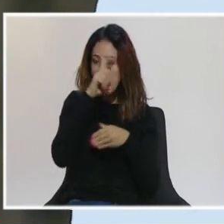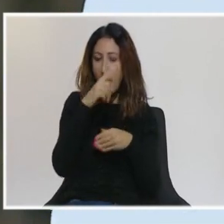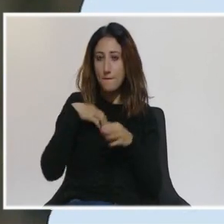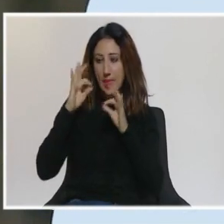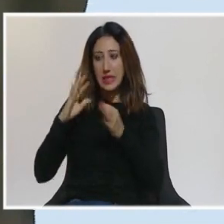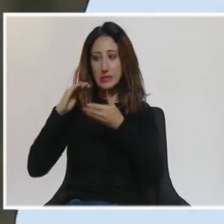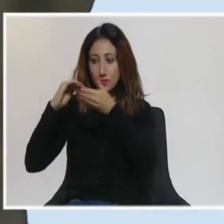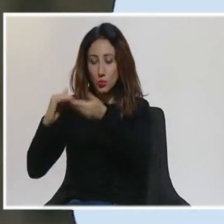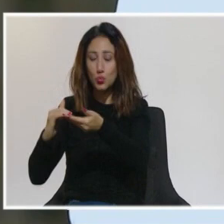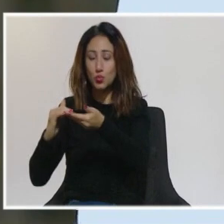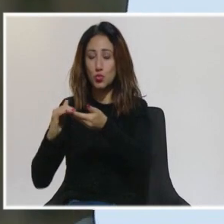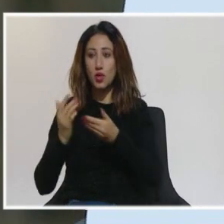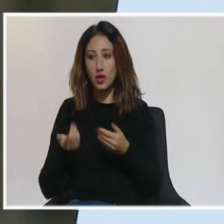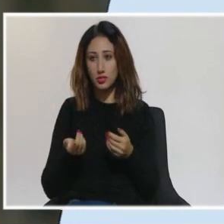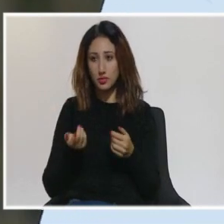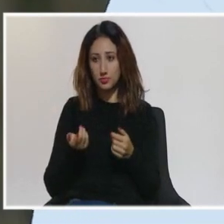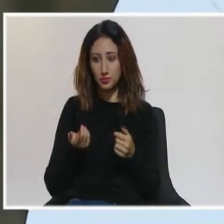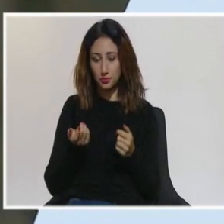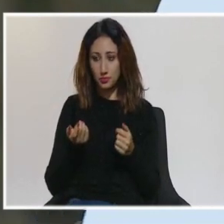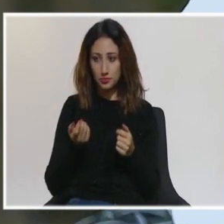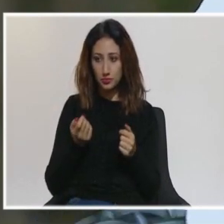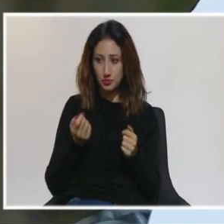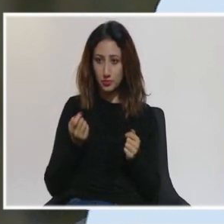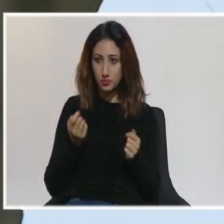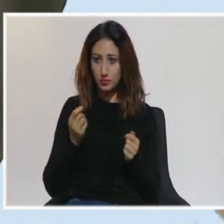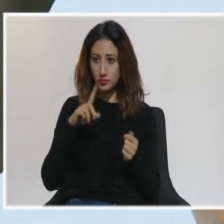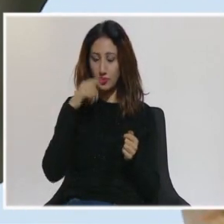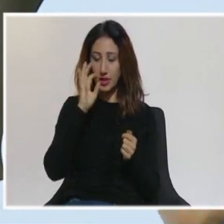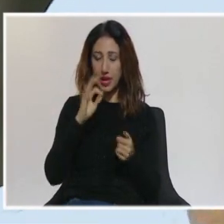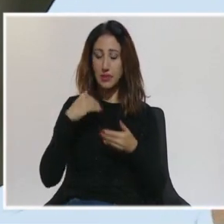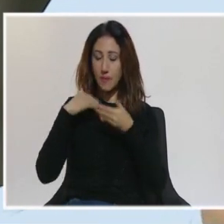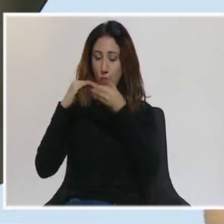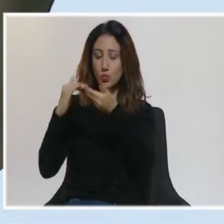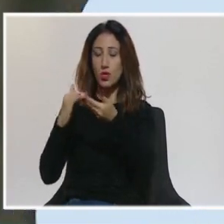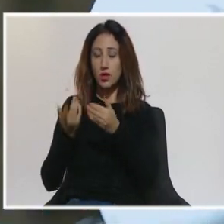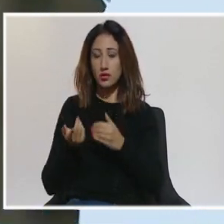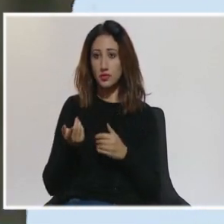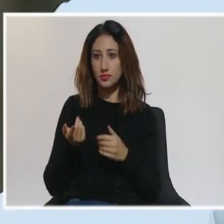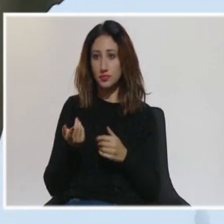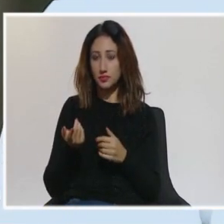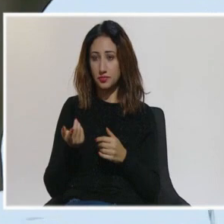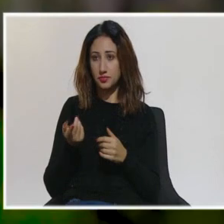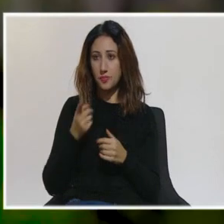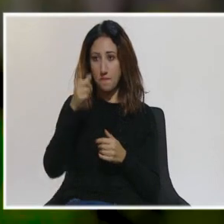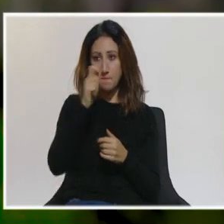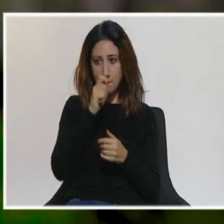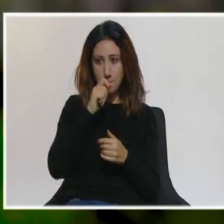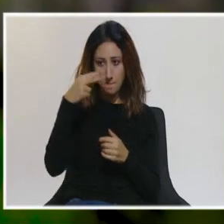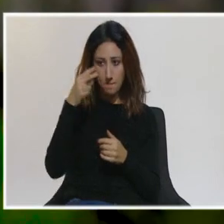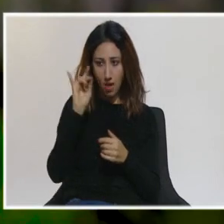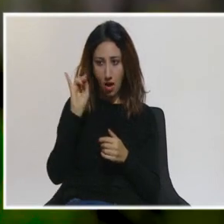تفاهم، حتى الامثله اللي عمالين بيقولها المليان يكب في الفاضي وبتاع، والحاجات اللي انت بتعملها عمرو